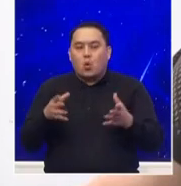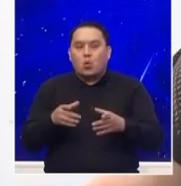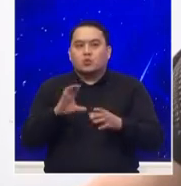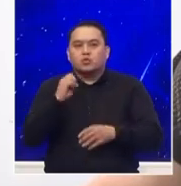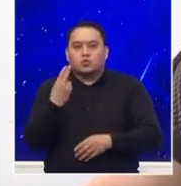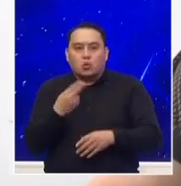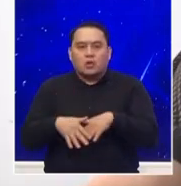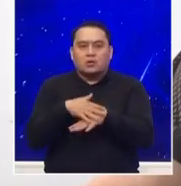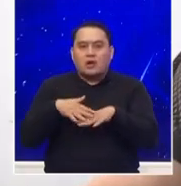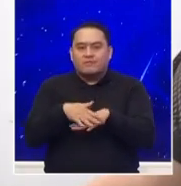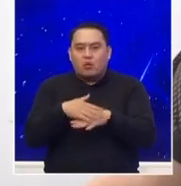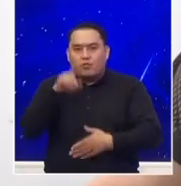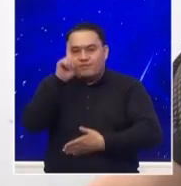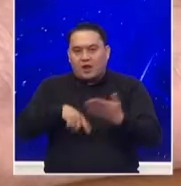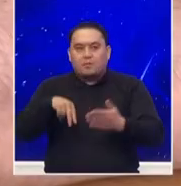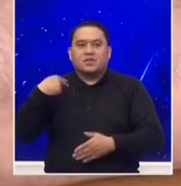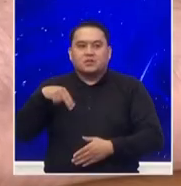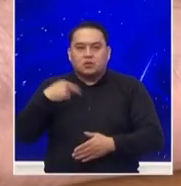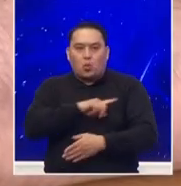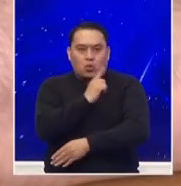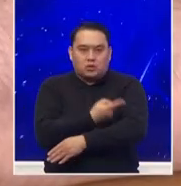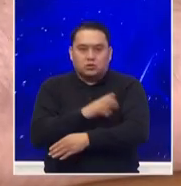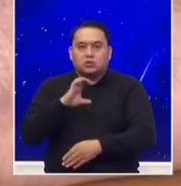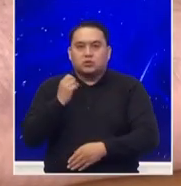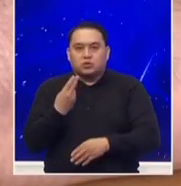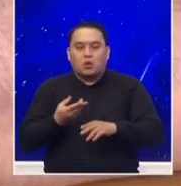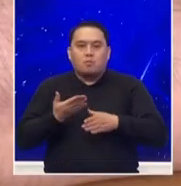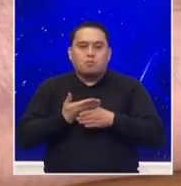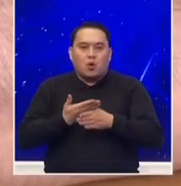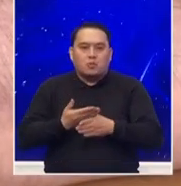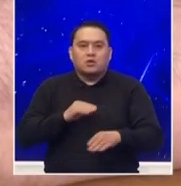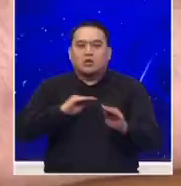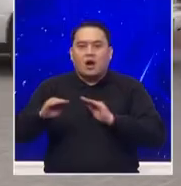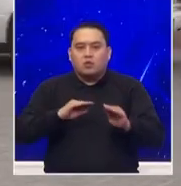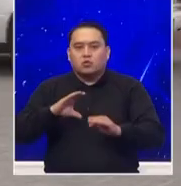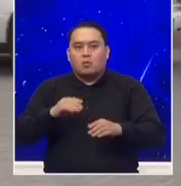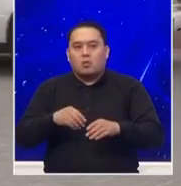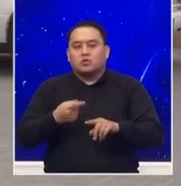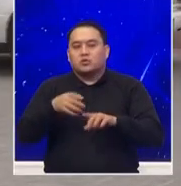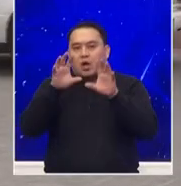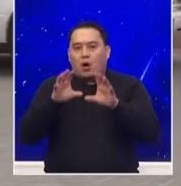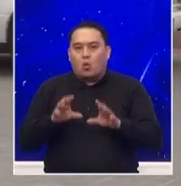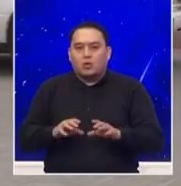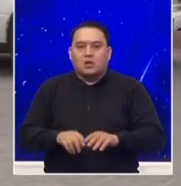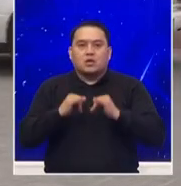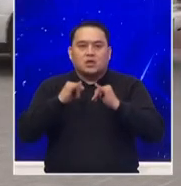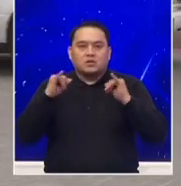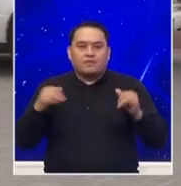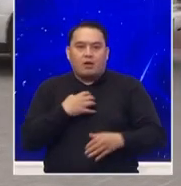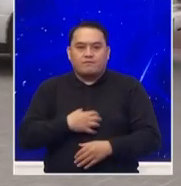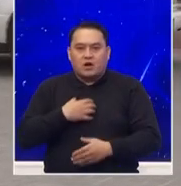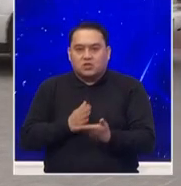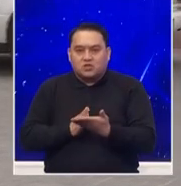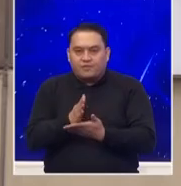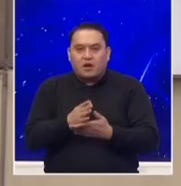уязвимых граждан, уверен президент. Необходимо усилить адресность помощи. Разрабатываемый социальный кодекс даст ответ на развитие этой важной